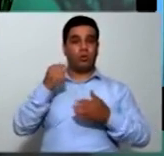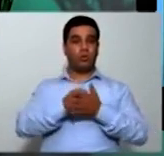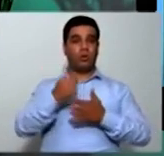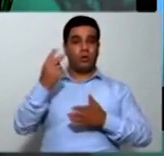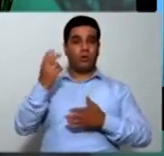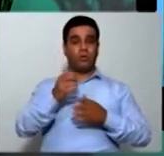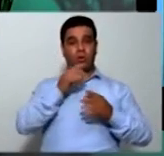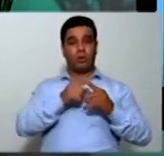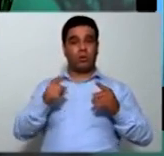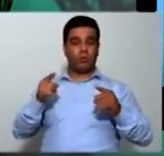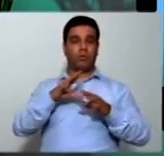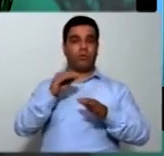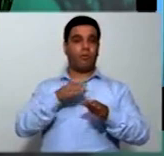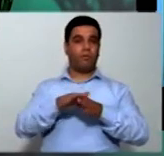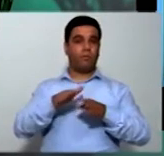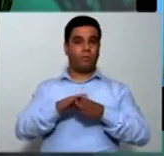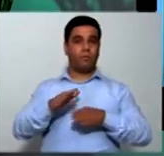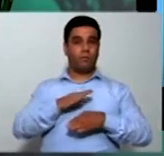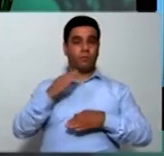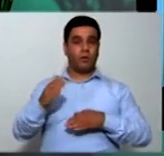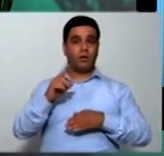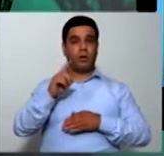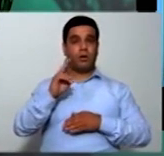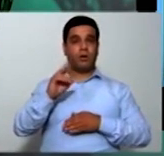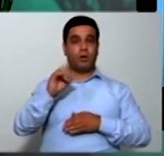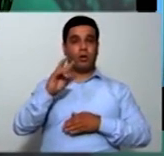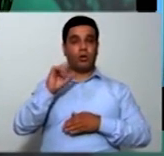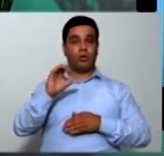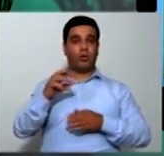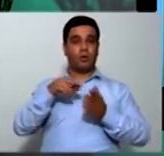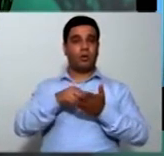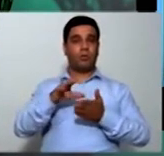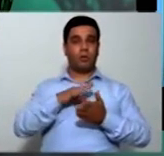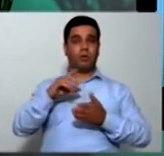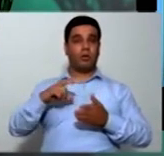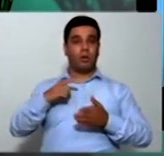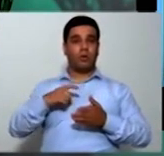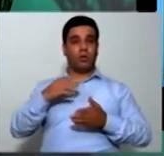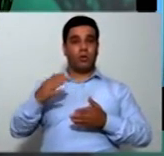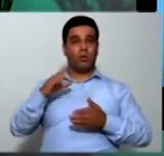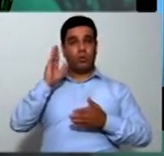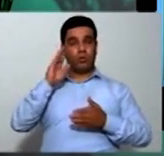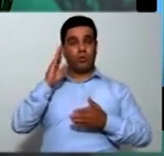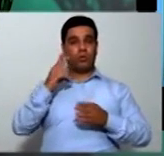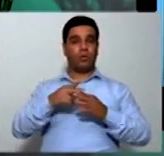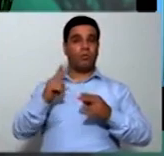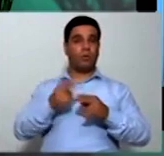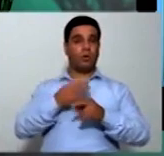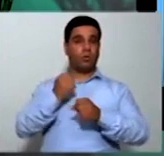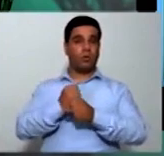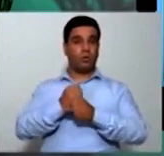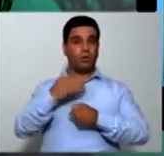davomida butunlay amalga oshirildi. Kolxozlarga kirmagan dehqonlarga, demak, suvdan mahrum